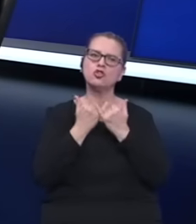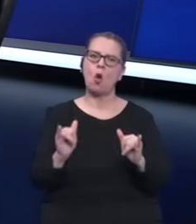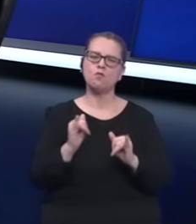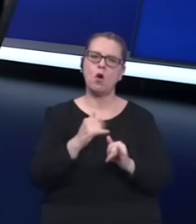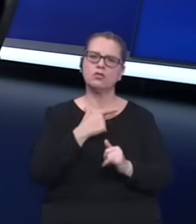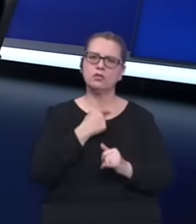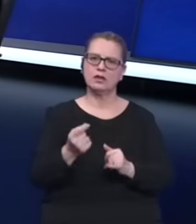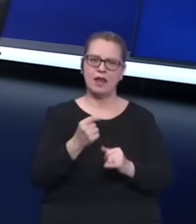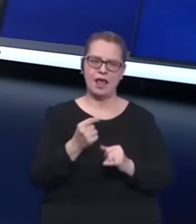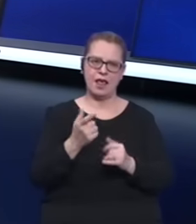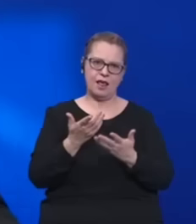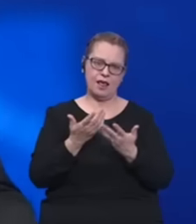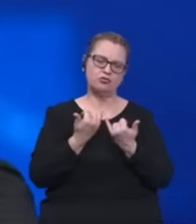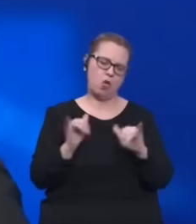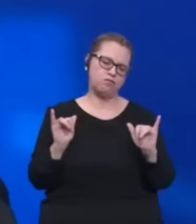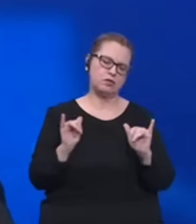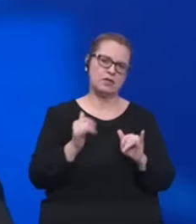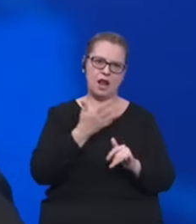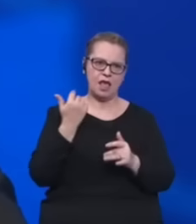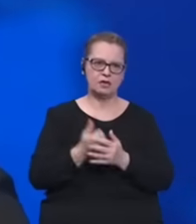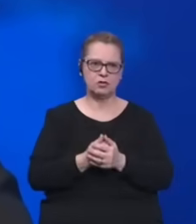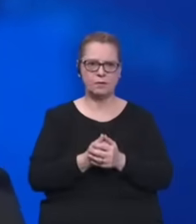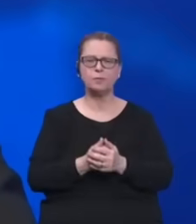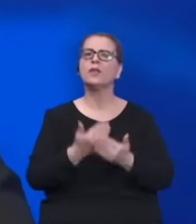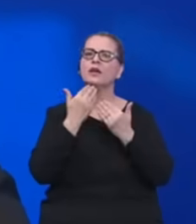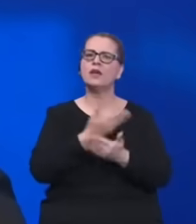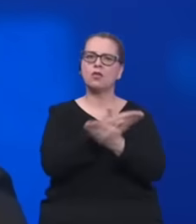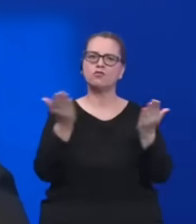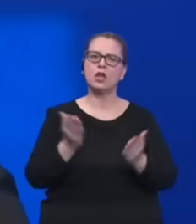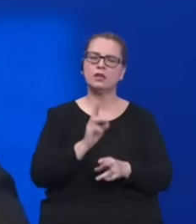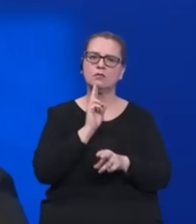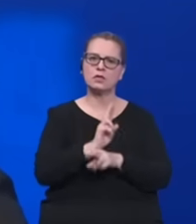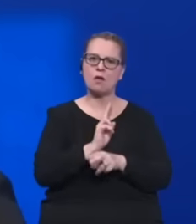dobre. Prosím vás. Dobre,